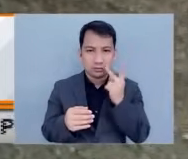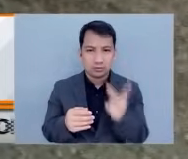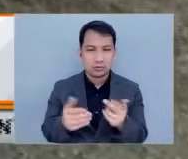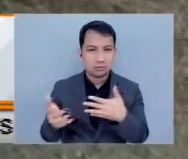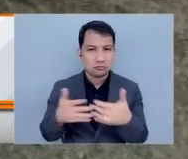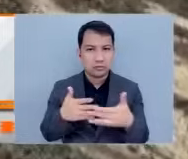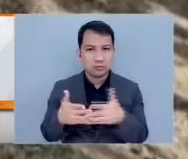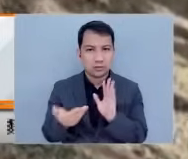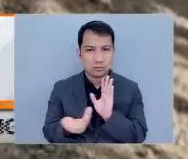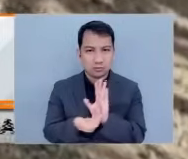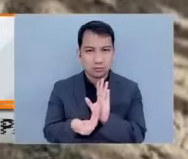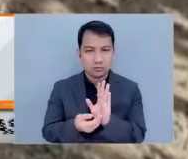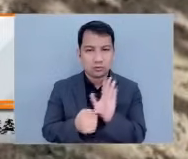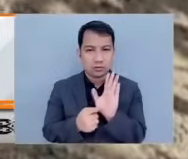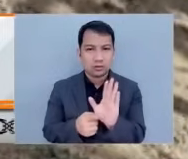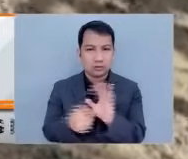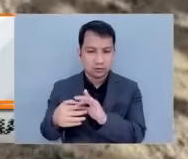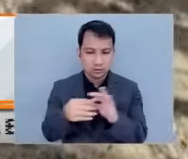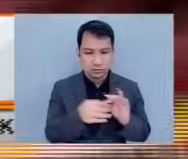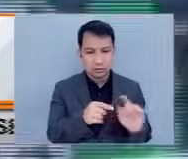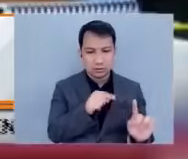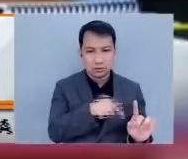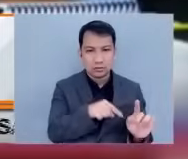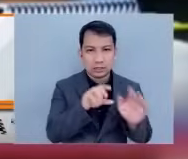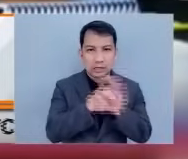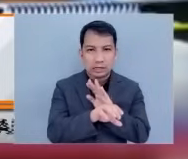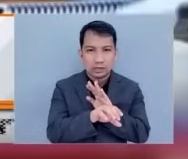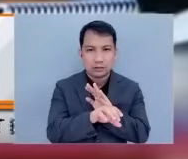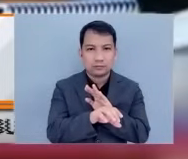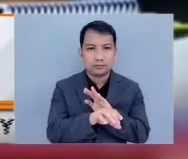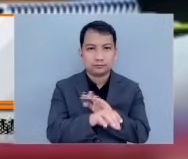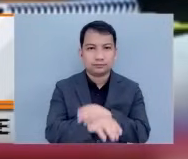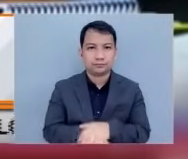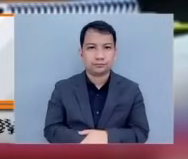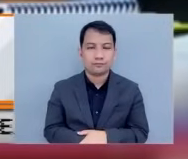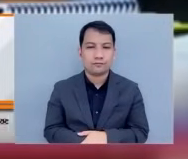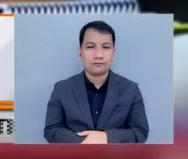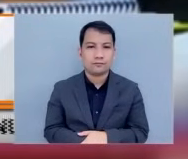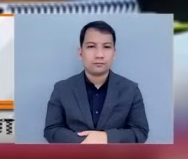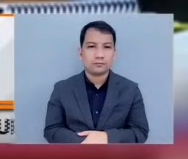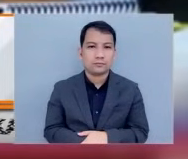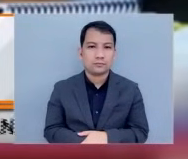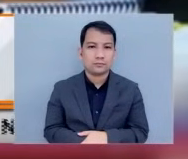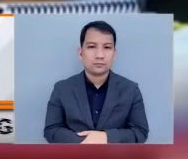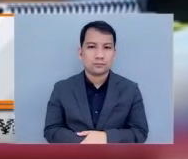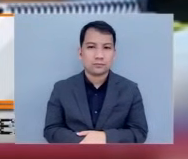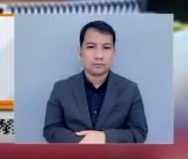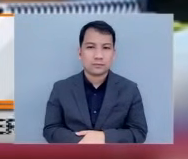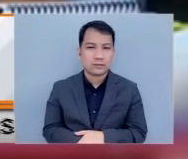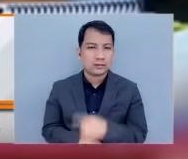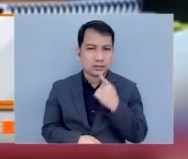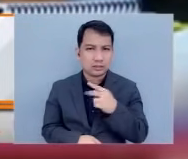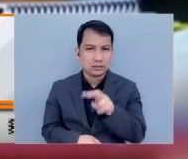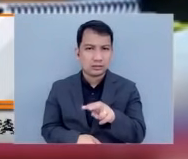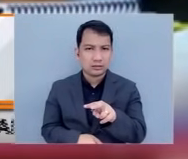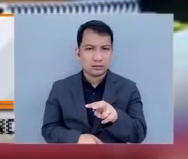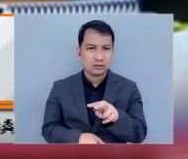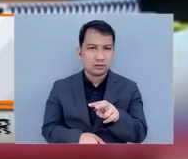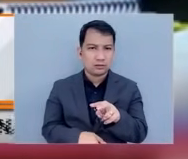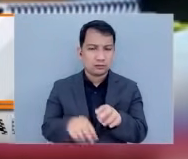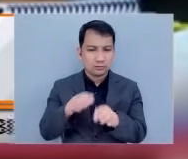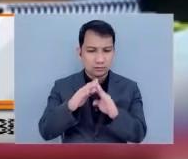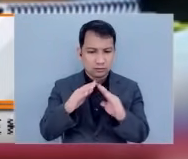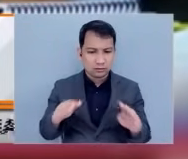ebidensyang nag-uugnay sa kanila sa krimen. Hindi namin, sir, in-inspection, sir, yung sasakyan, sir, saka yung kanilang tinitiran, sir. Kasi,